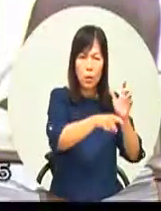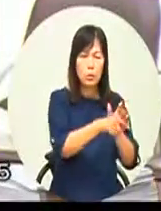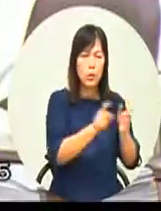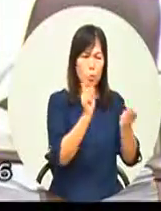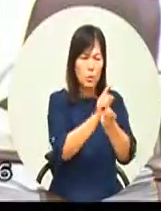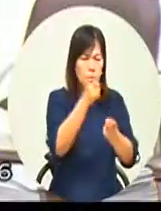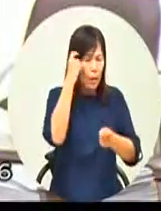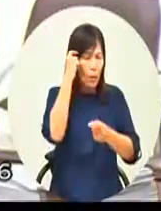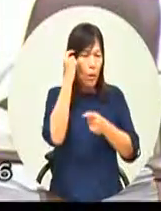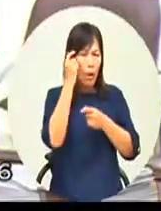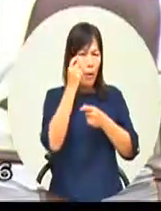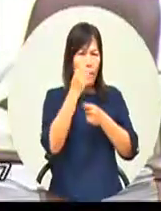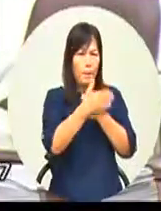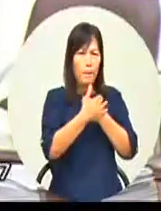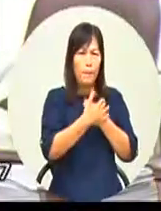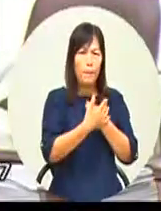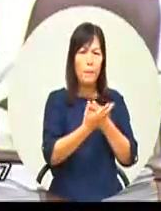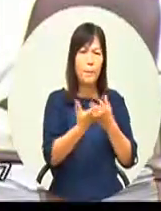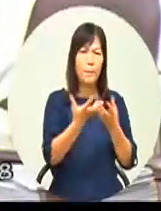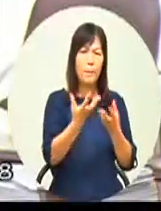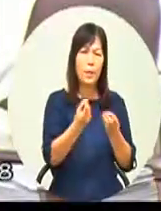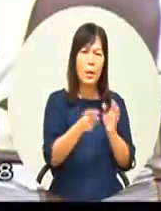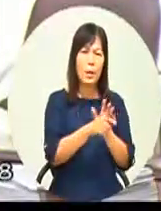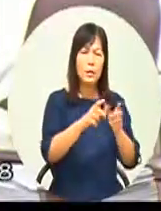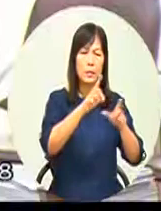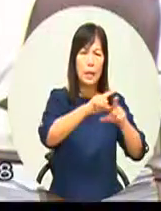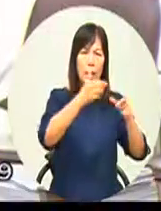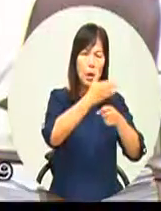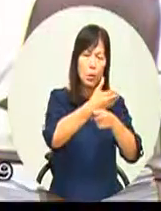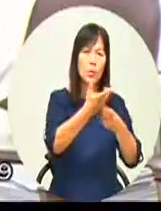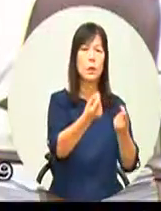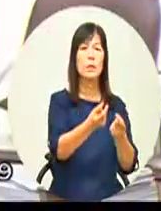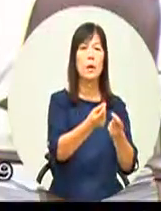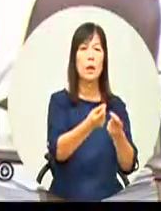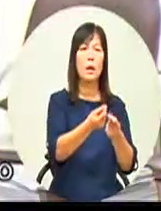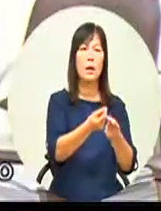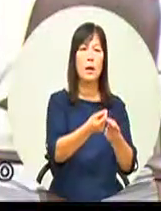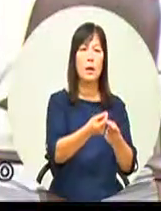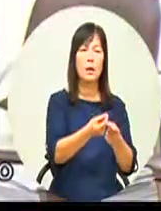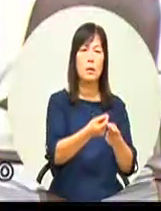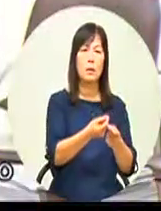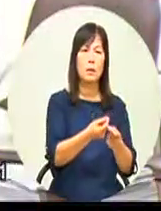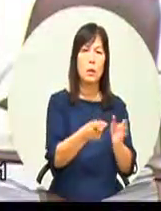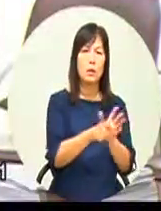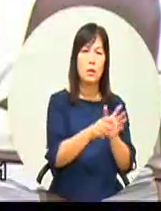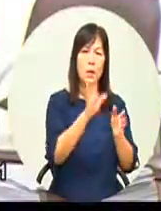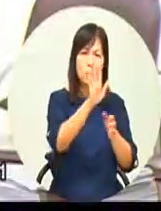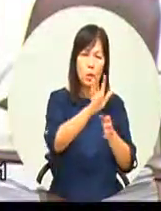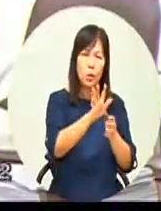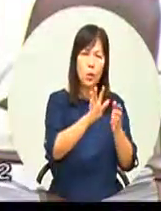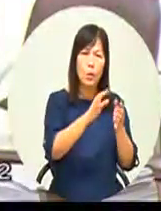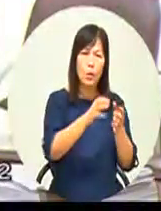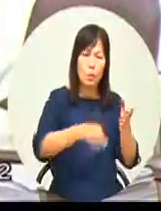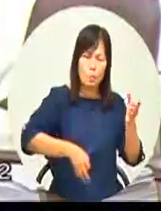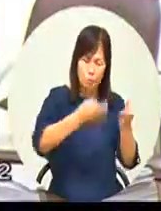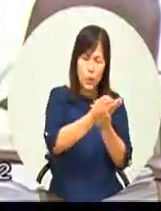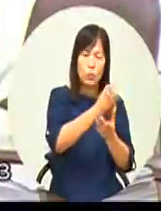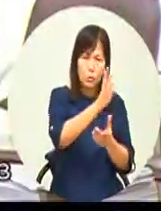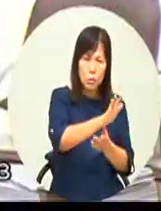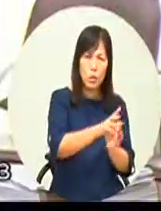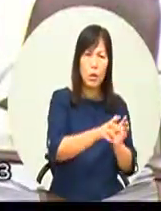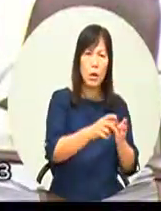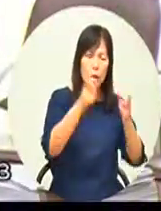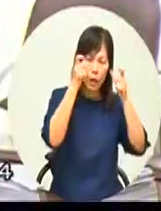薄啊，包括他现在大鲁阁他当然是有人要来给我们投资高